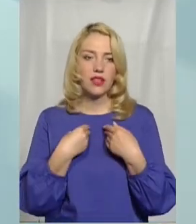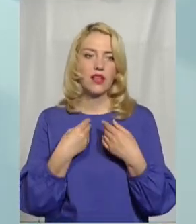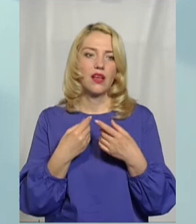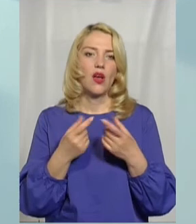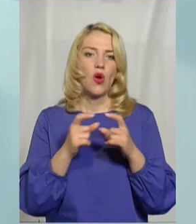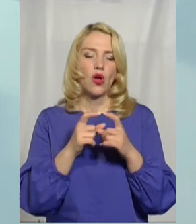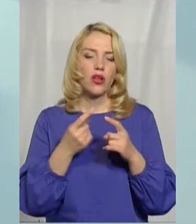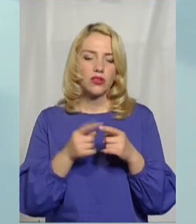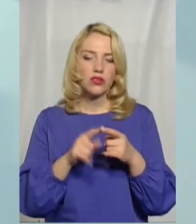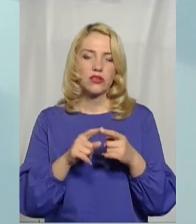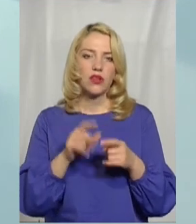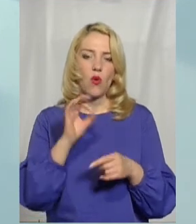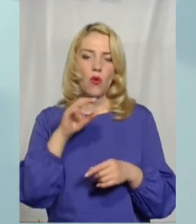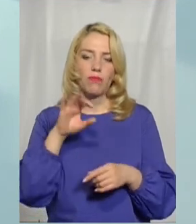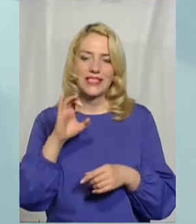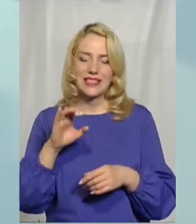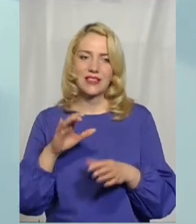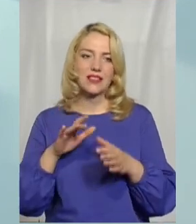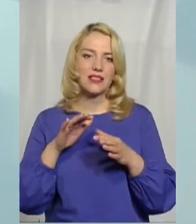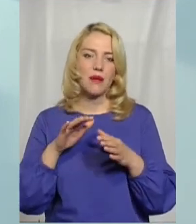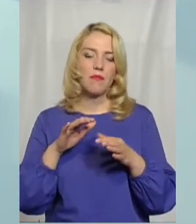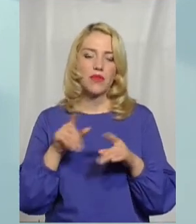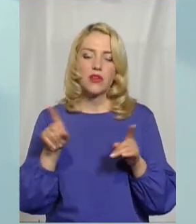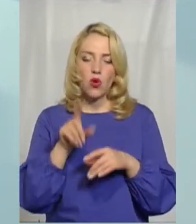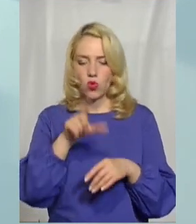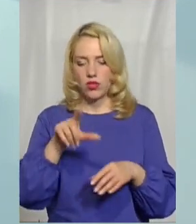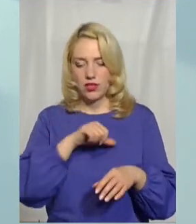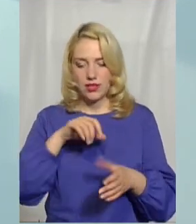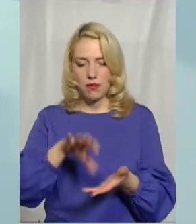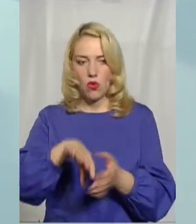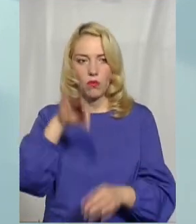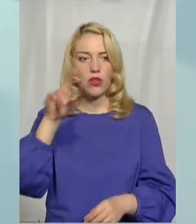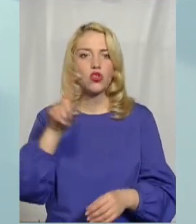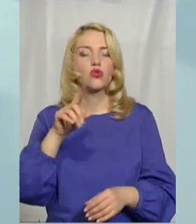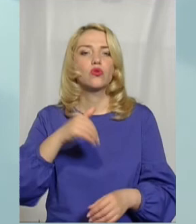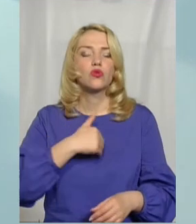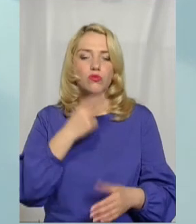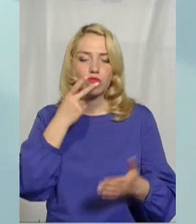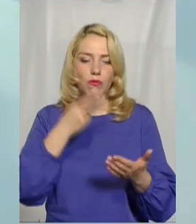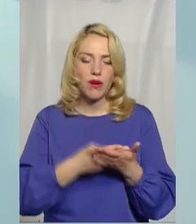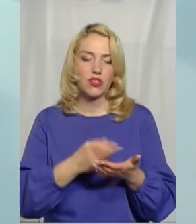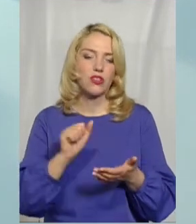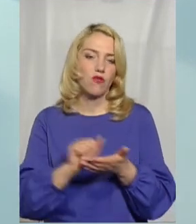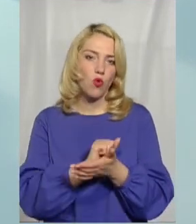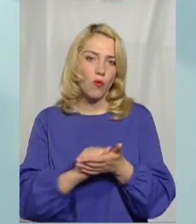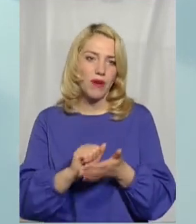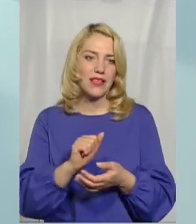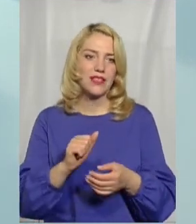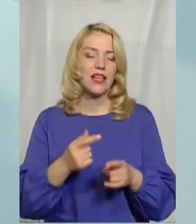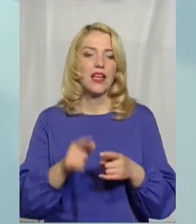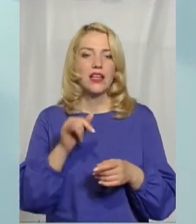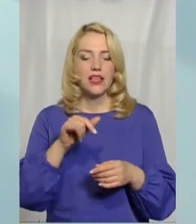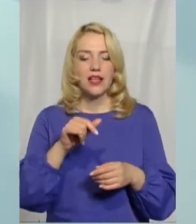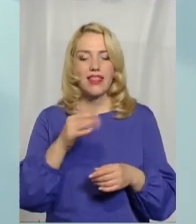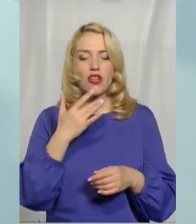об'єкти тої інформації, тобто описи справ, де людина вибирає, що саме вона б хотіла побачити з документів Національного архівного фонду. Потім